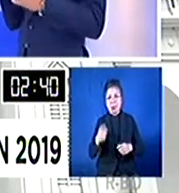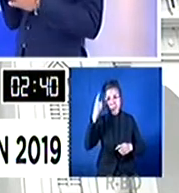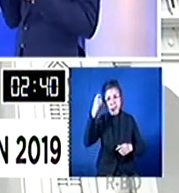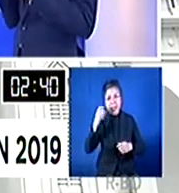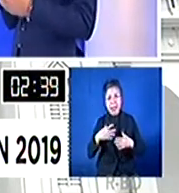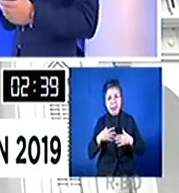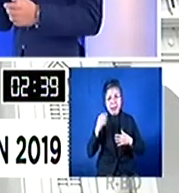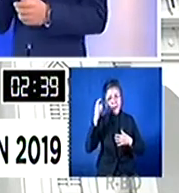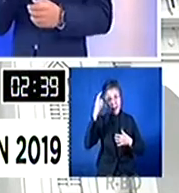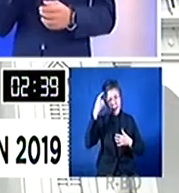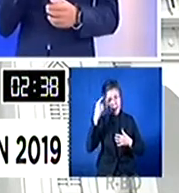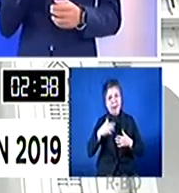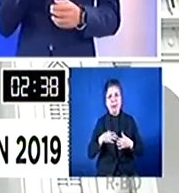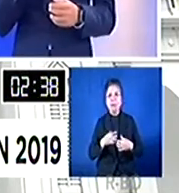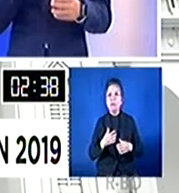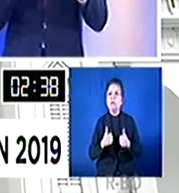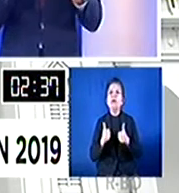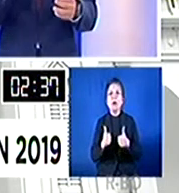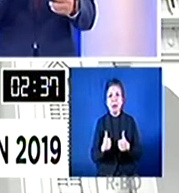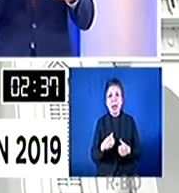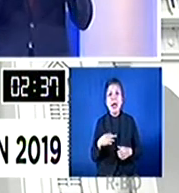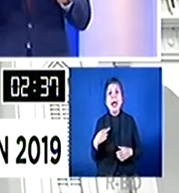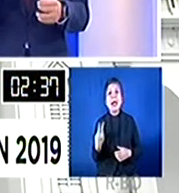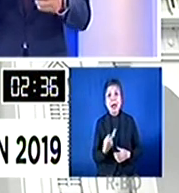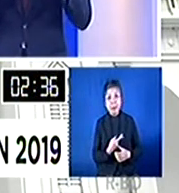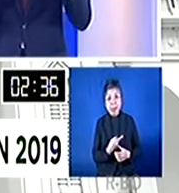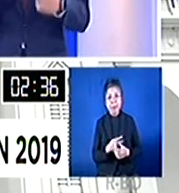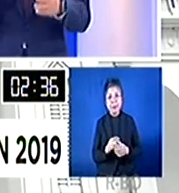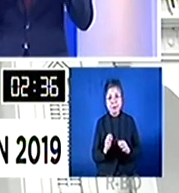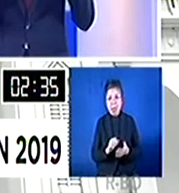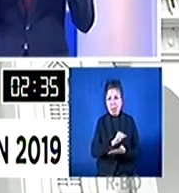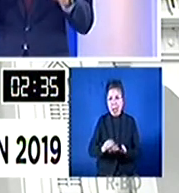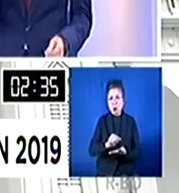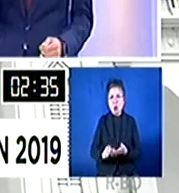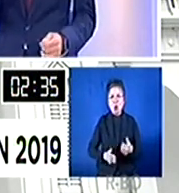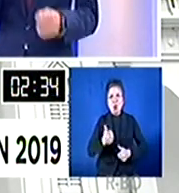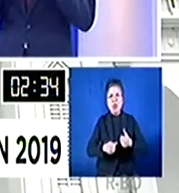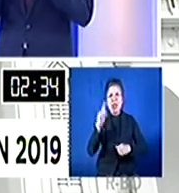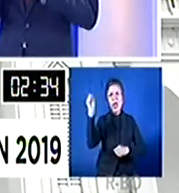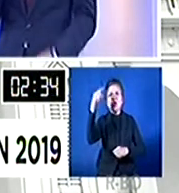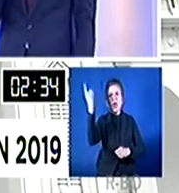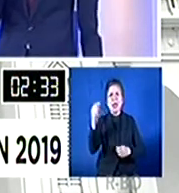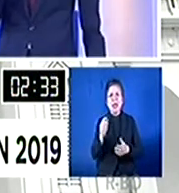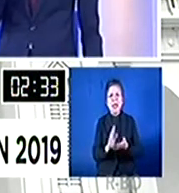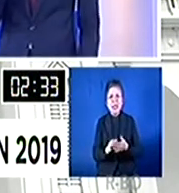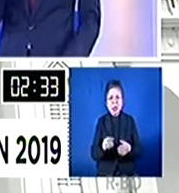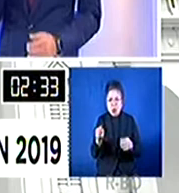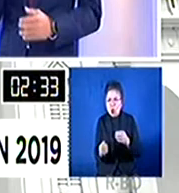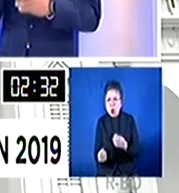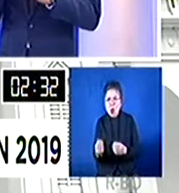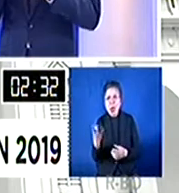yang memiliki akhlak yang karimah. Kami juga akan menghapus ujian nasional. Ini adalah salah satu